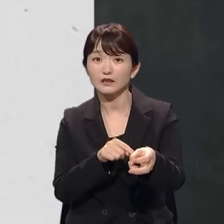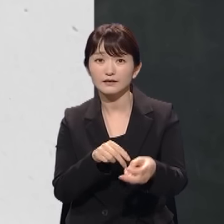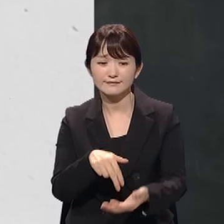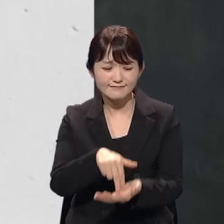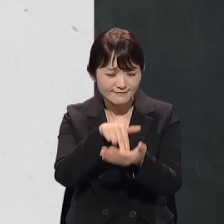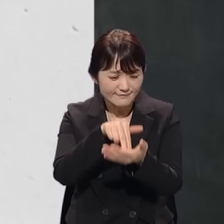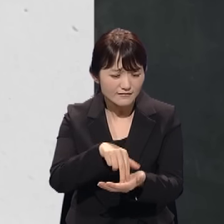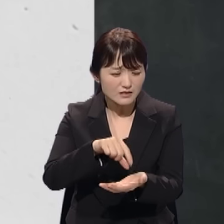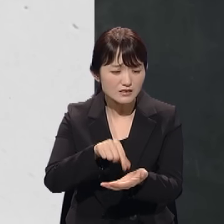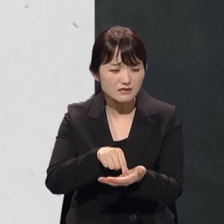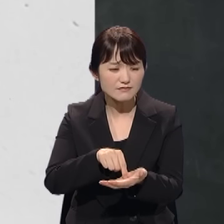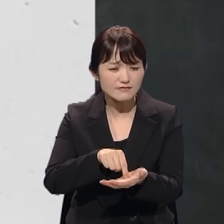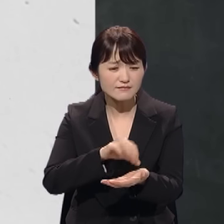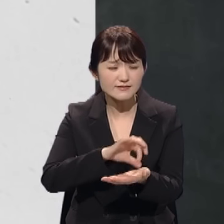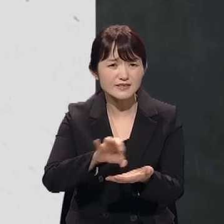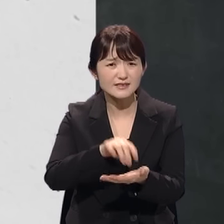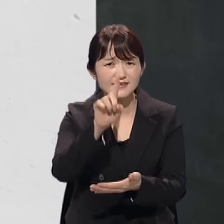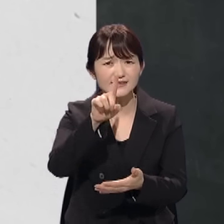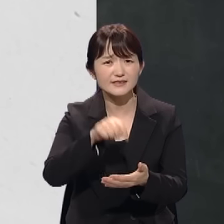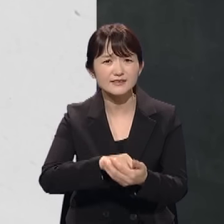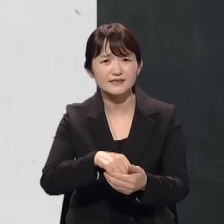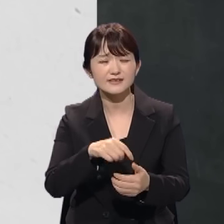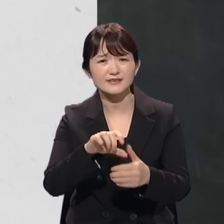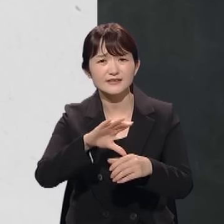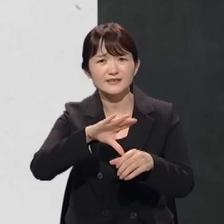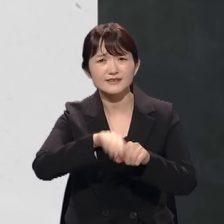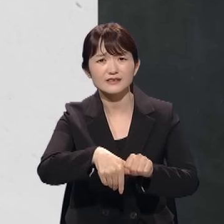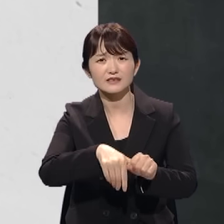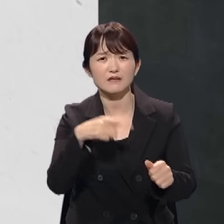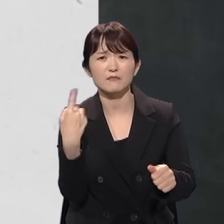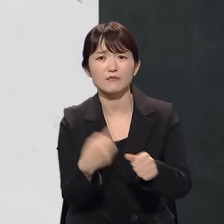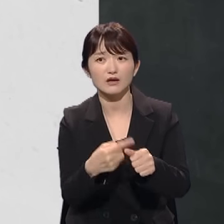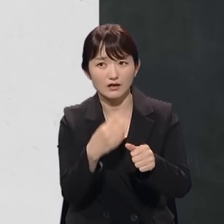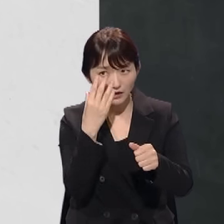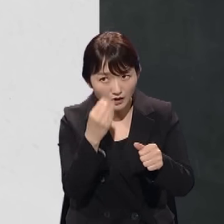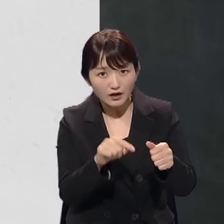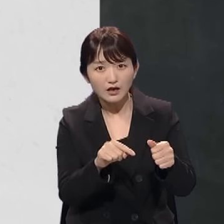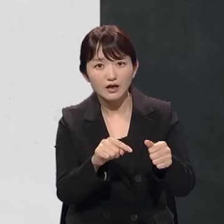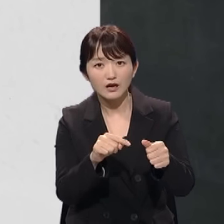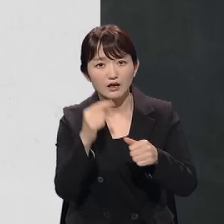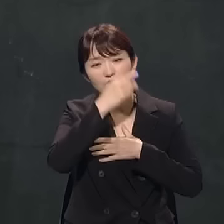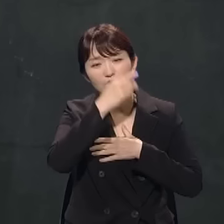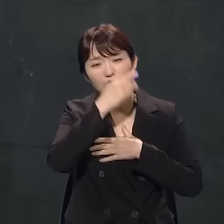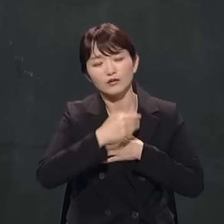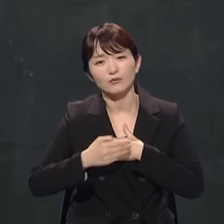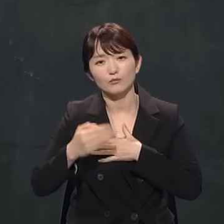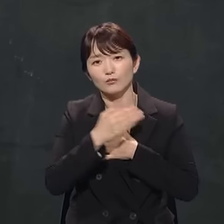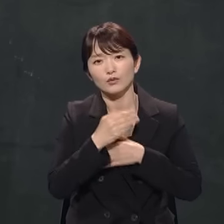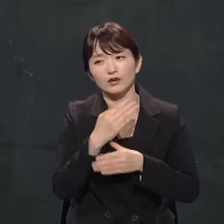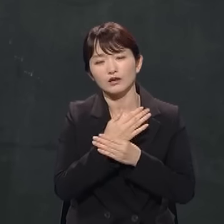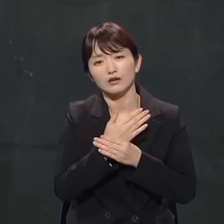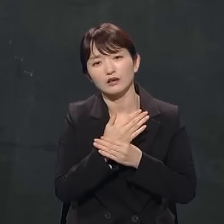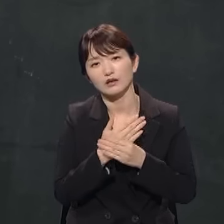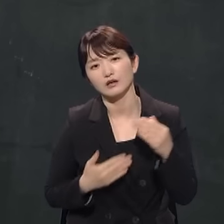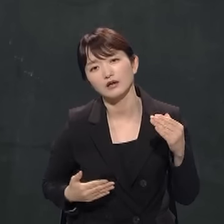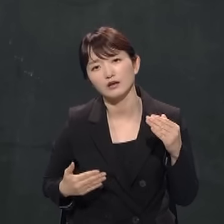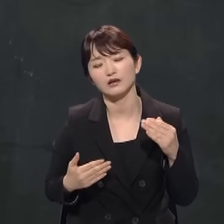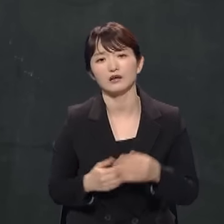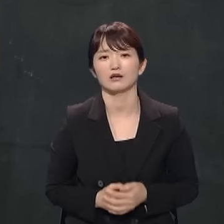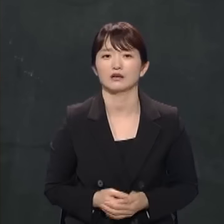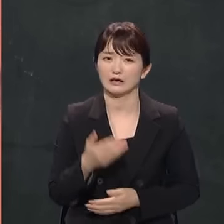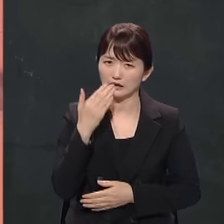엘리베이터 좀 적당히 잡아, 이 XX야! 이 욕설 문구를 보자마자 온몸에 힘이 쭉 빠지셨대요. 가급적이면 아파트